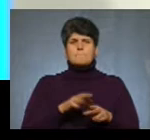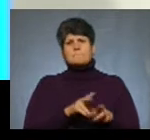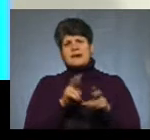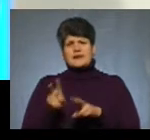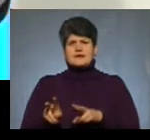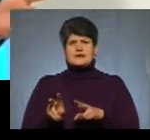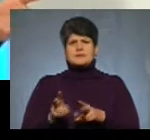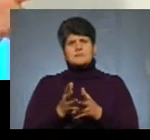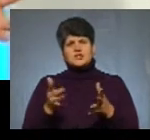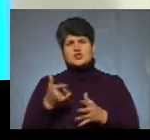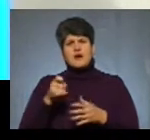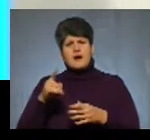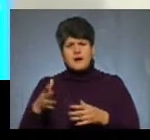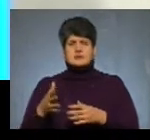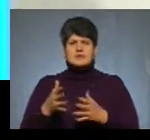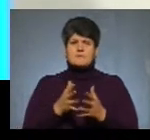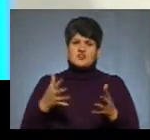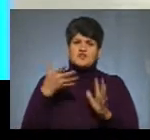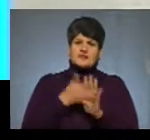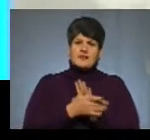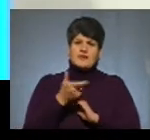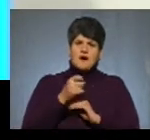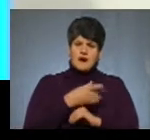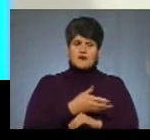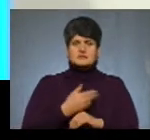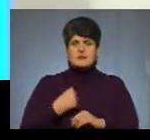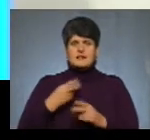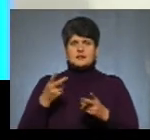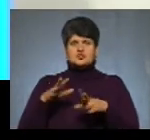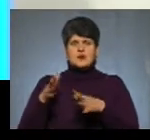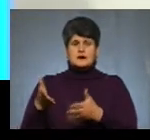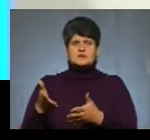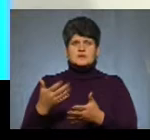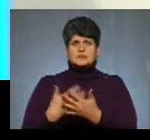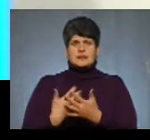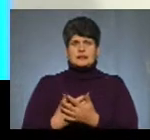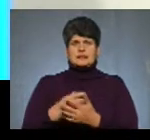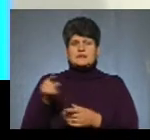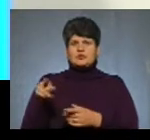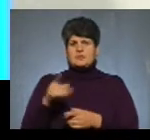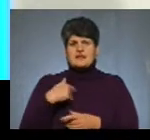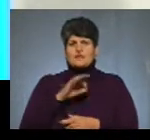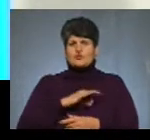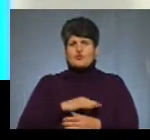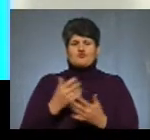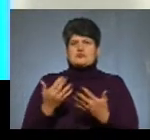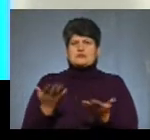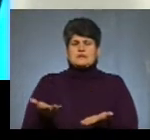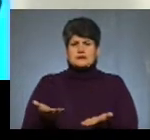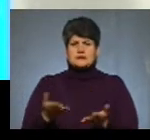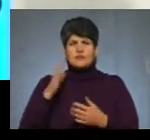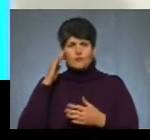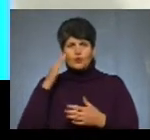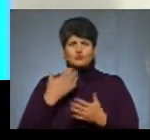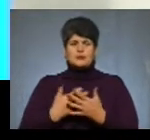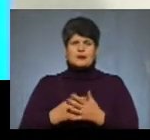мені субсидію більше на газ, бо тому що більше витрати на газ. А я, в мене залишається там на тому виду, я не споживаю, наприклад,